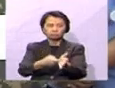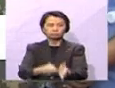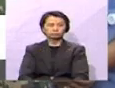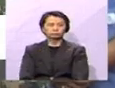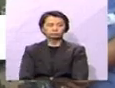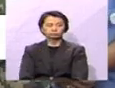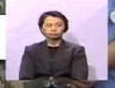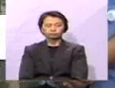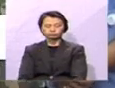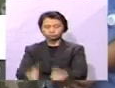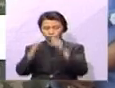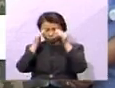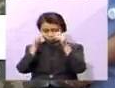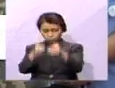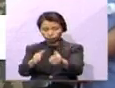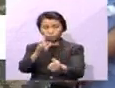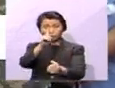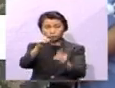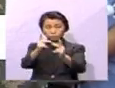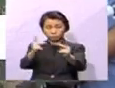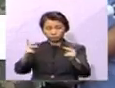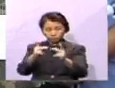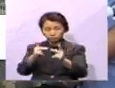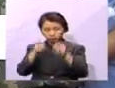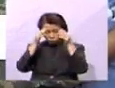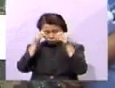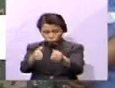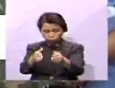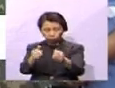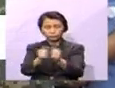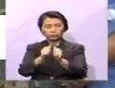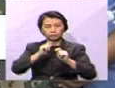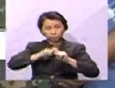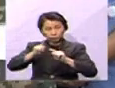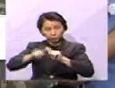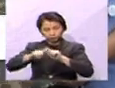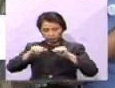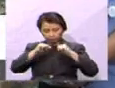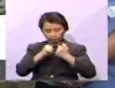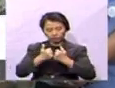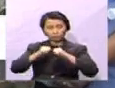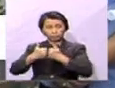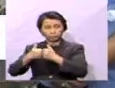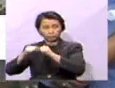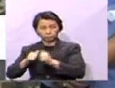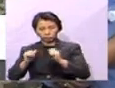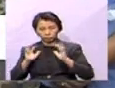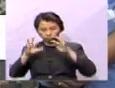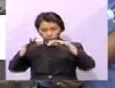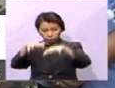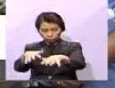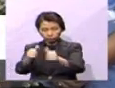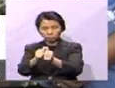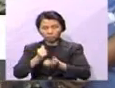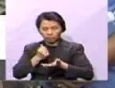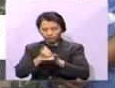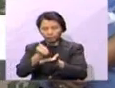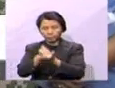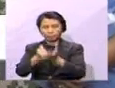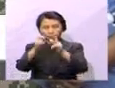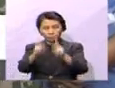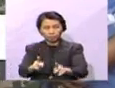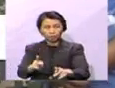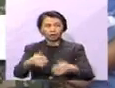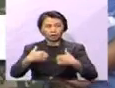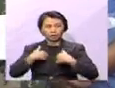kepada satu kawasan dengan apa pelbagai agensi ataupun pihak-pihak yang membantu ada